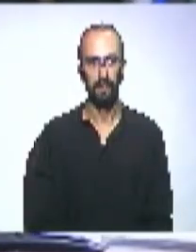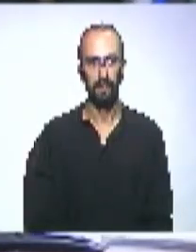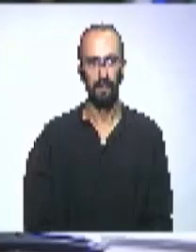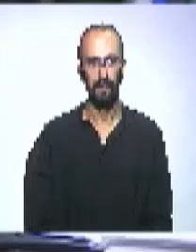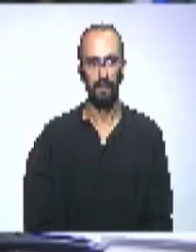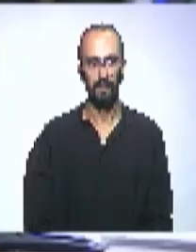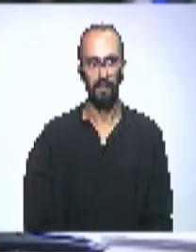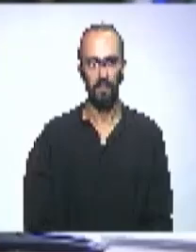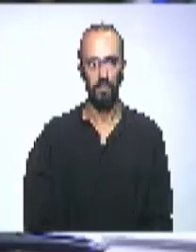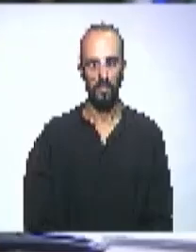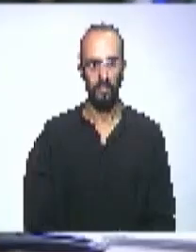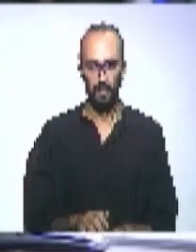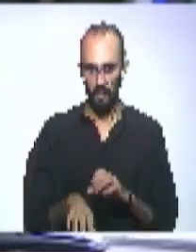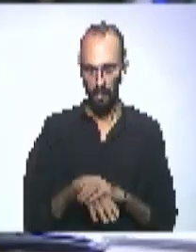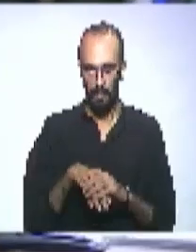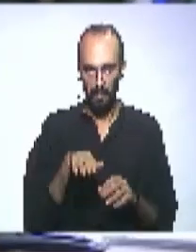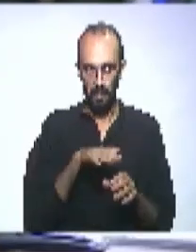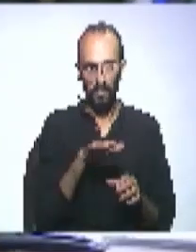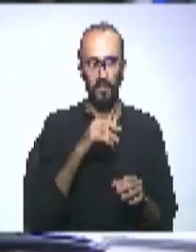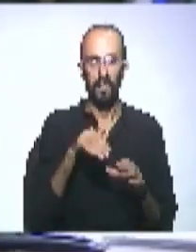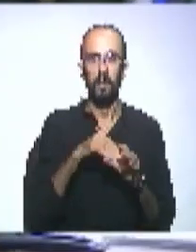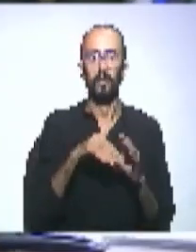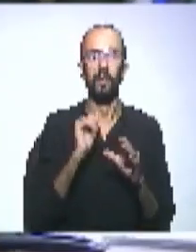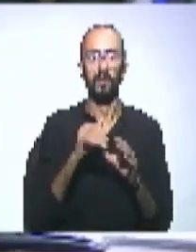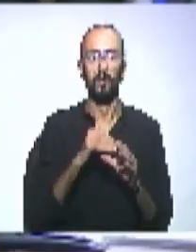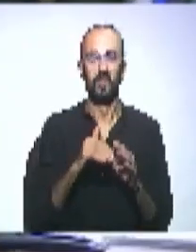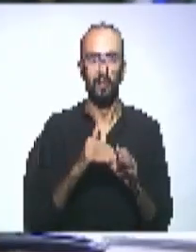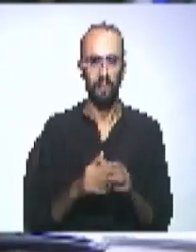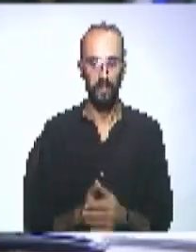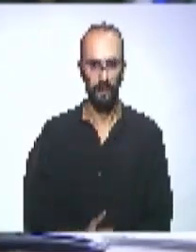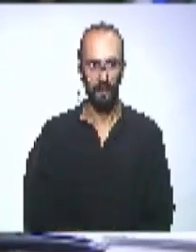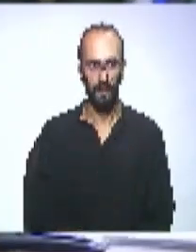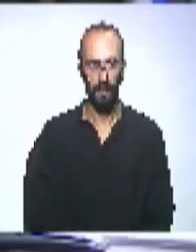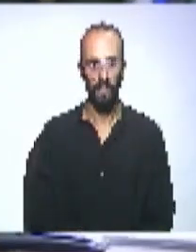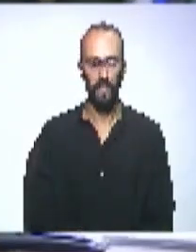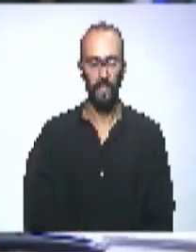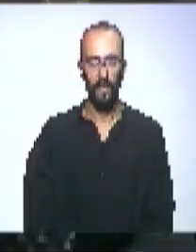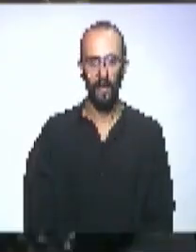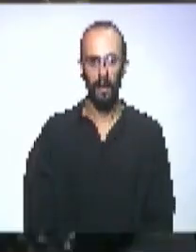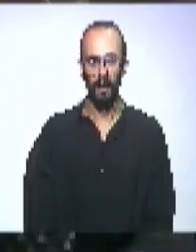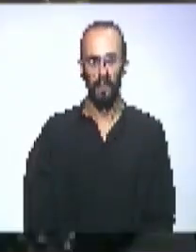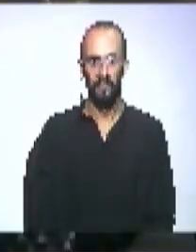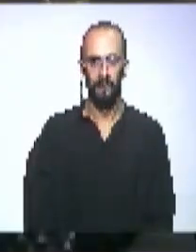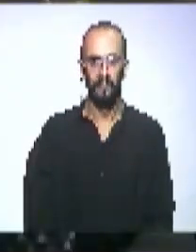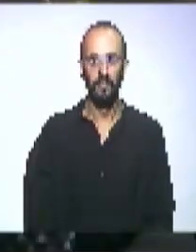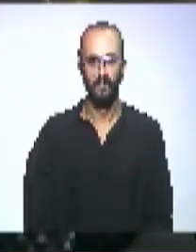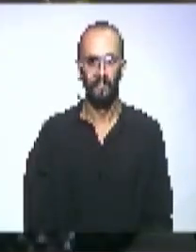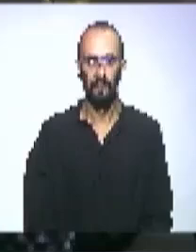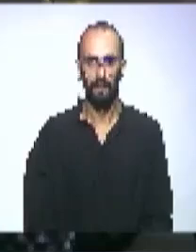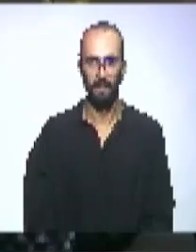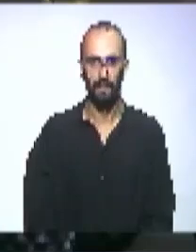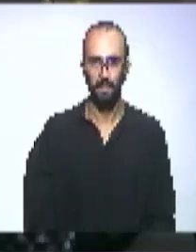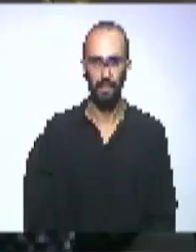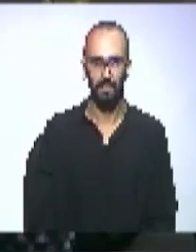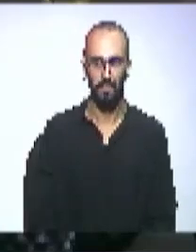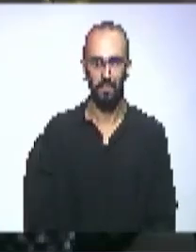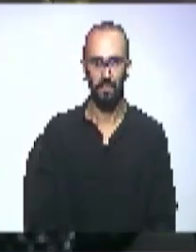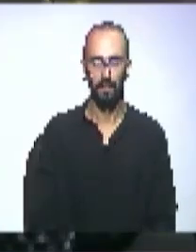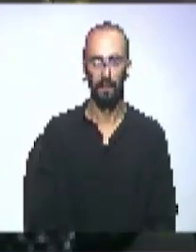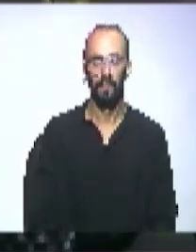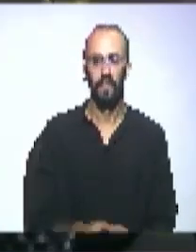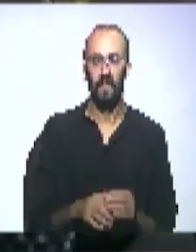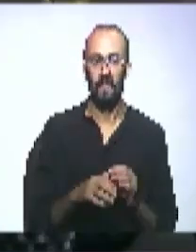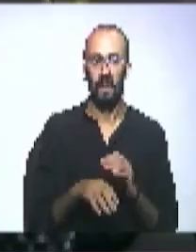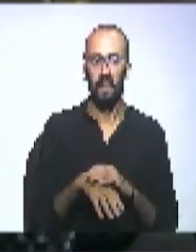بقى في تجهيز دي تجهيز السندوتشات صح؟ بالظبط كده. دي تجهيز السندوتشات نقدر نحط للولاد الحاجات اللي هم